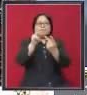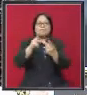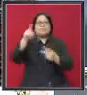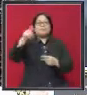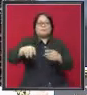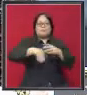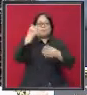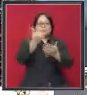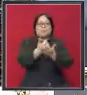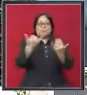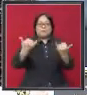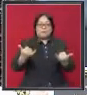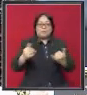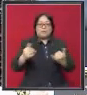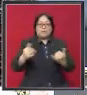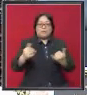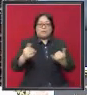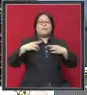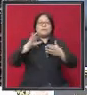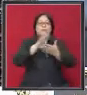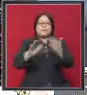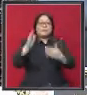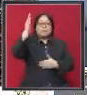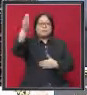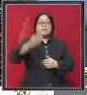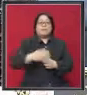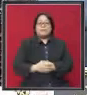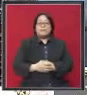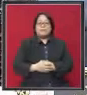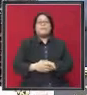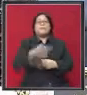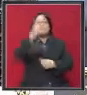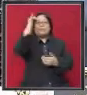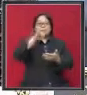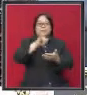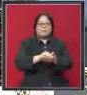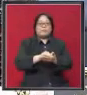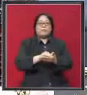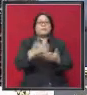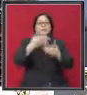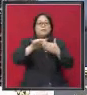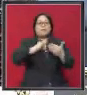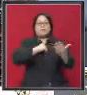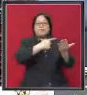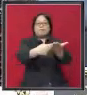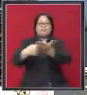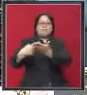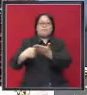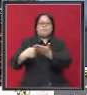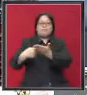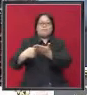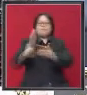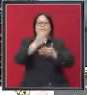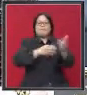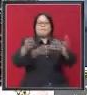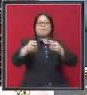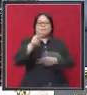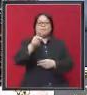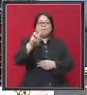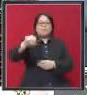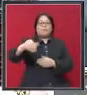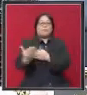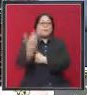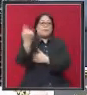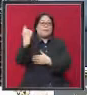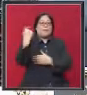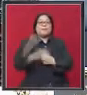keperluan pengeluaran hari ini dan keselamatan persaraan untuk hari esok. Justru, setelah saya berbincang lanjut dengan pengurusan KWSP